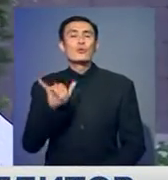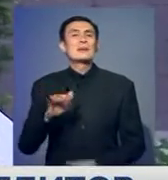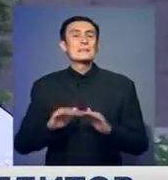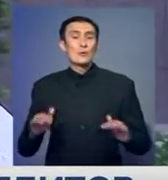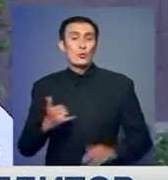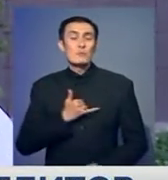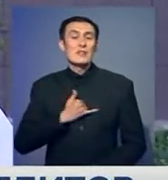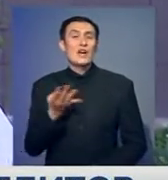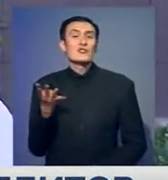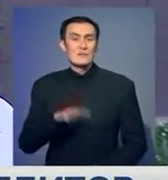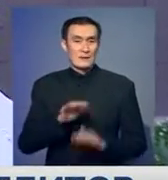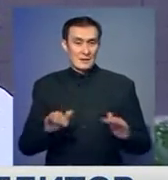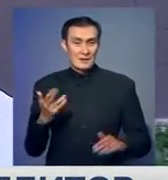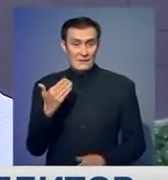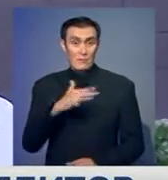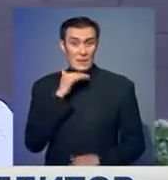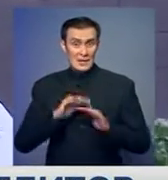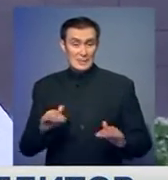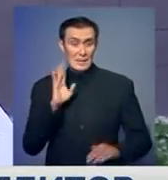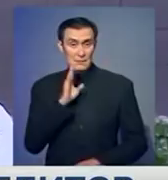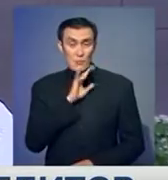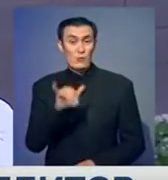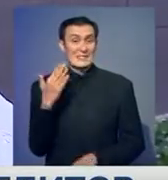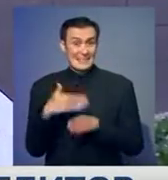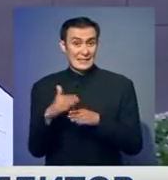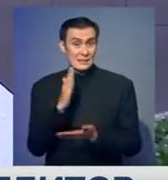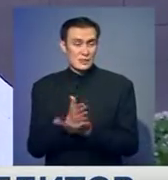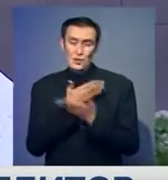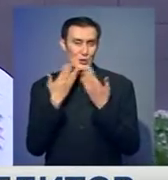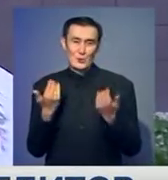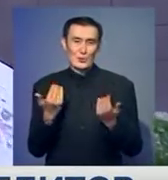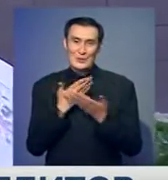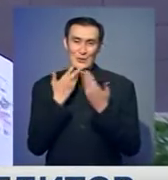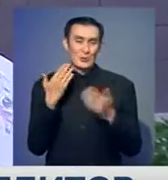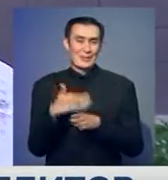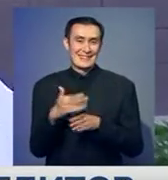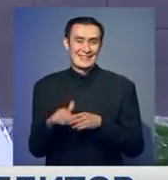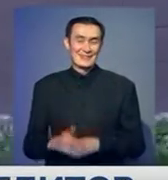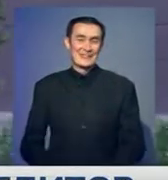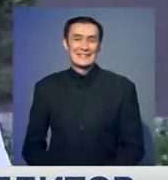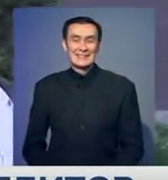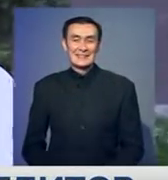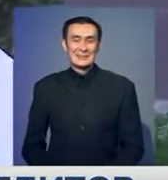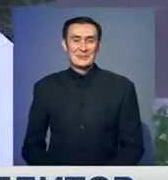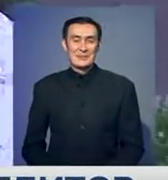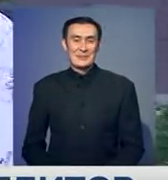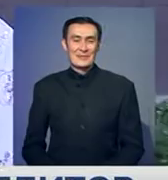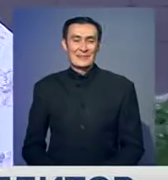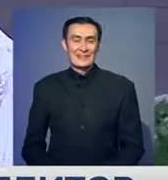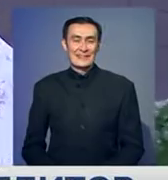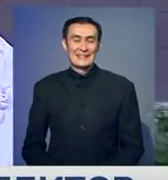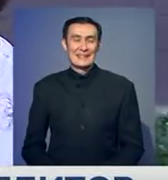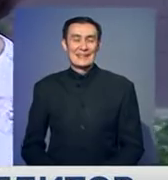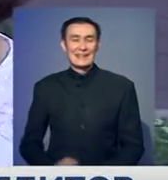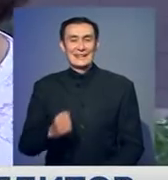у меня 4. 4? Да, многодетные, да? Да, многодетные. У вас кредиты есть? Нет. Нету? Нету кредита. Ну, хорошо тогда. Ну, ладно, а как